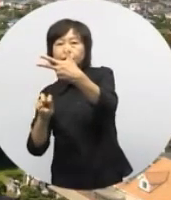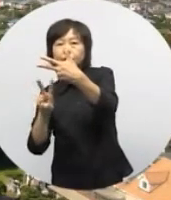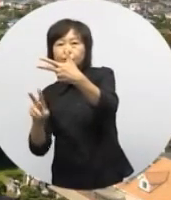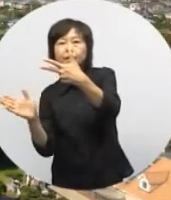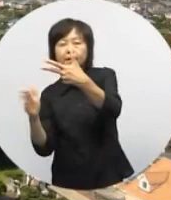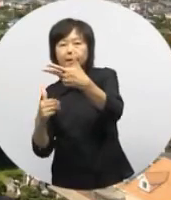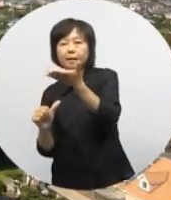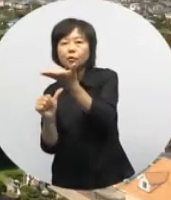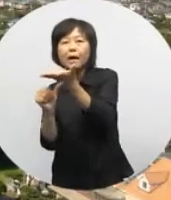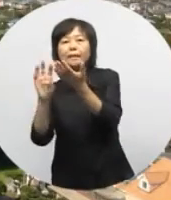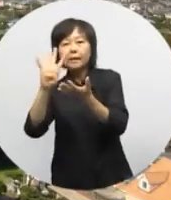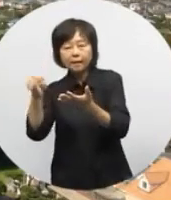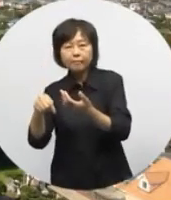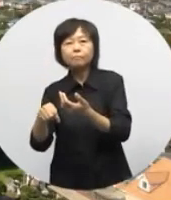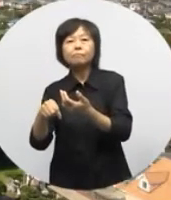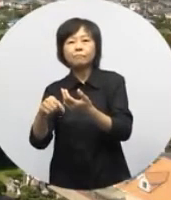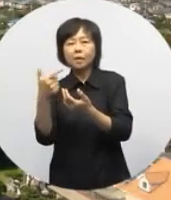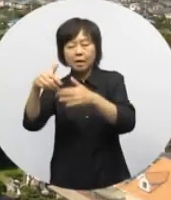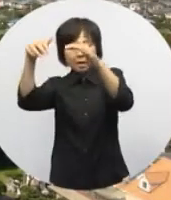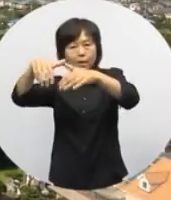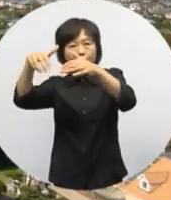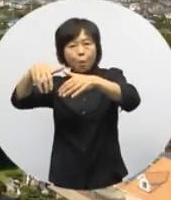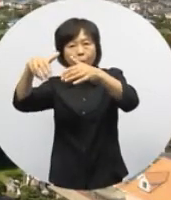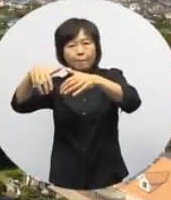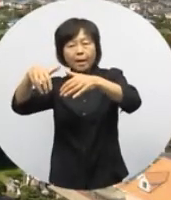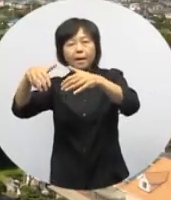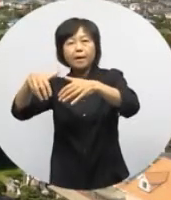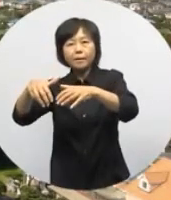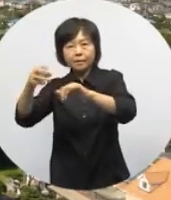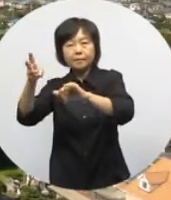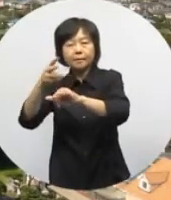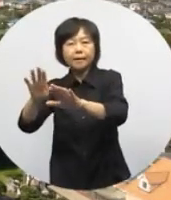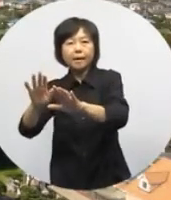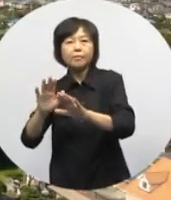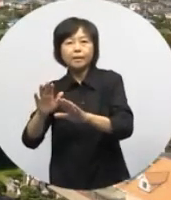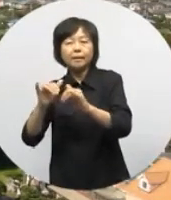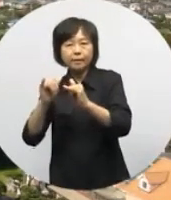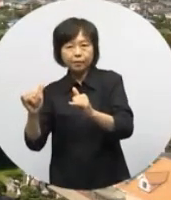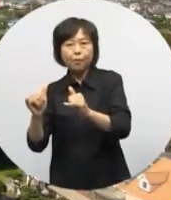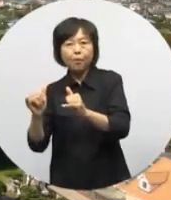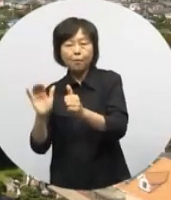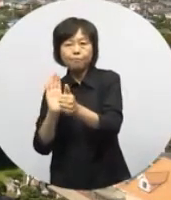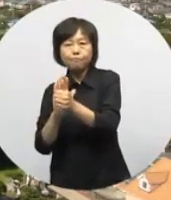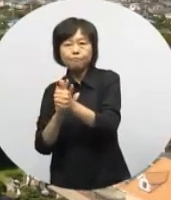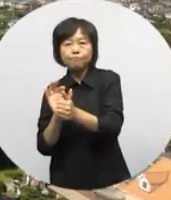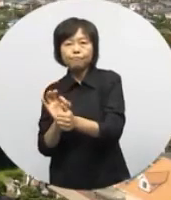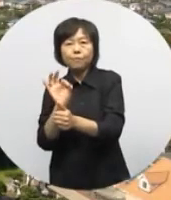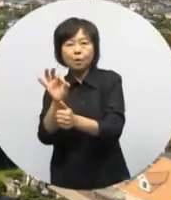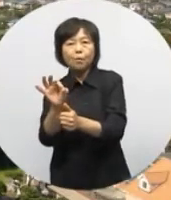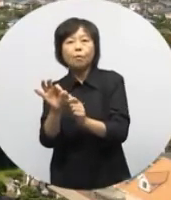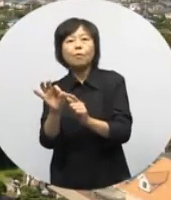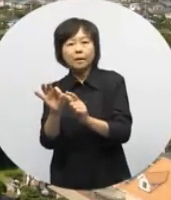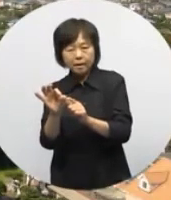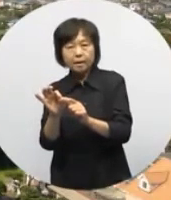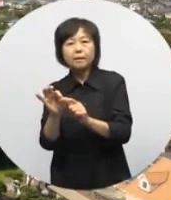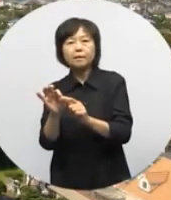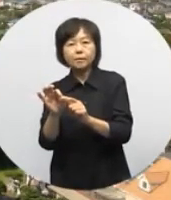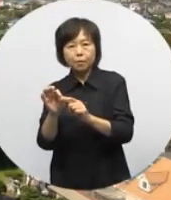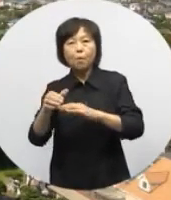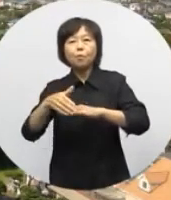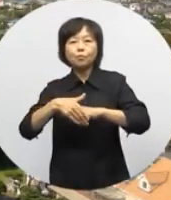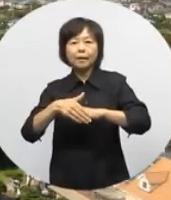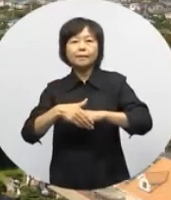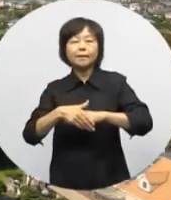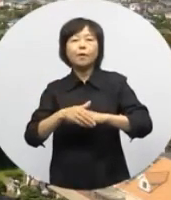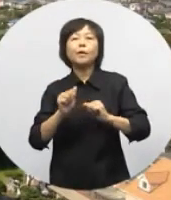の秋田県における記録的な大雨により被災された方々を支援するための義援金を